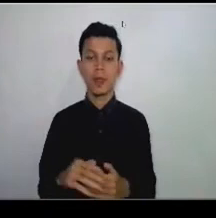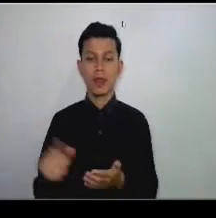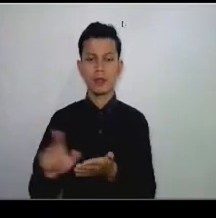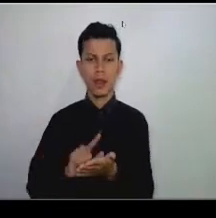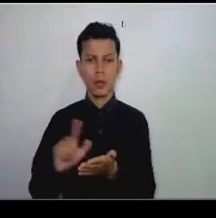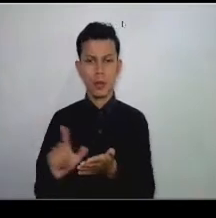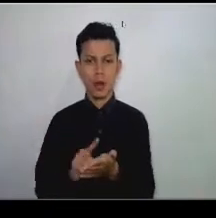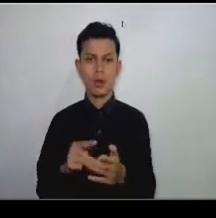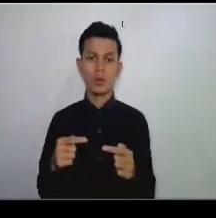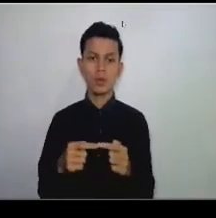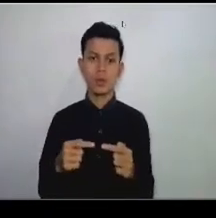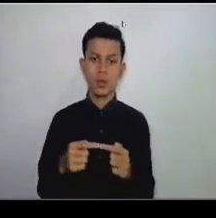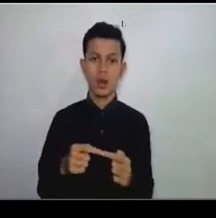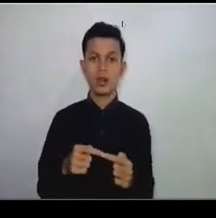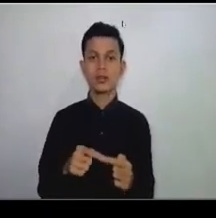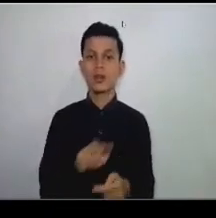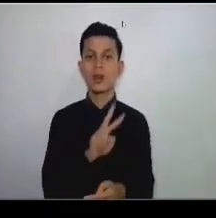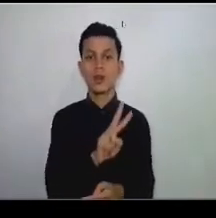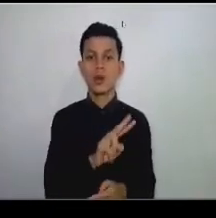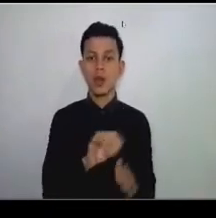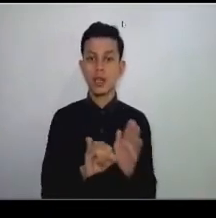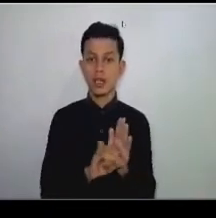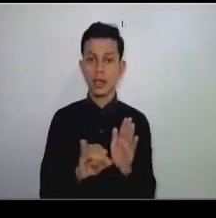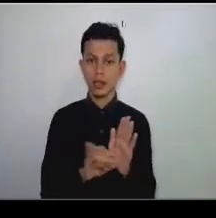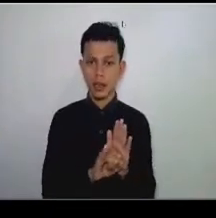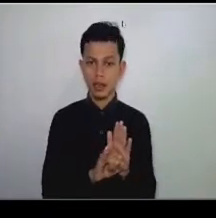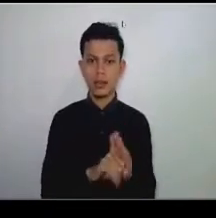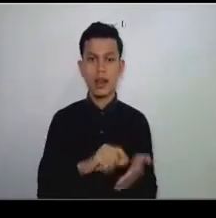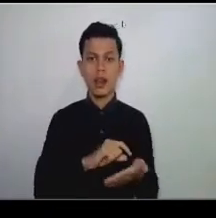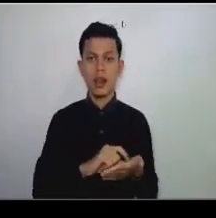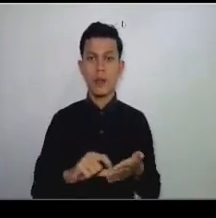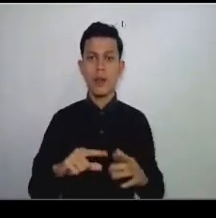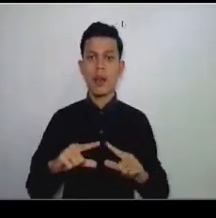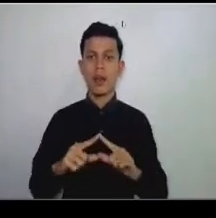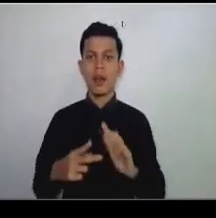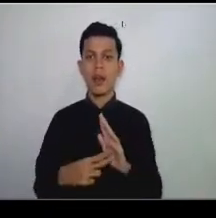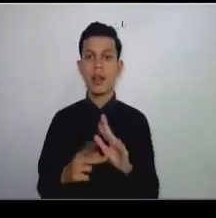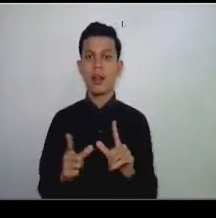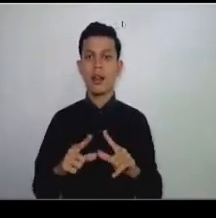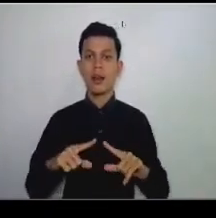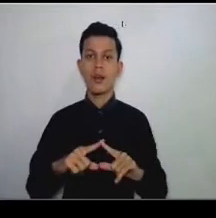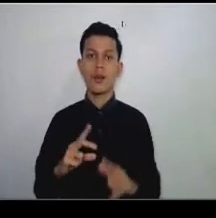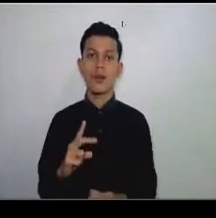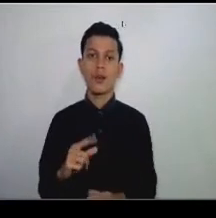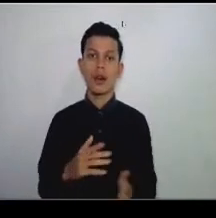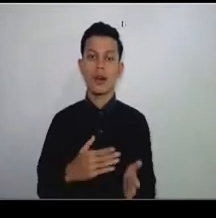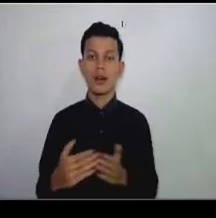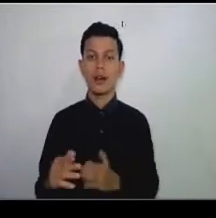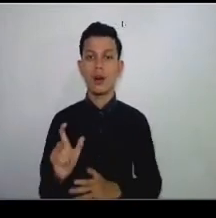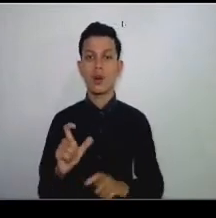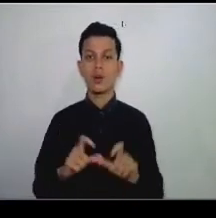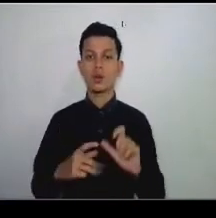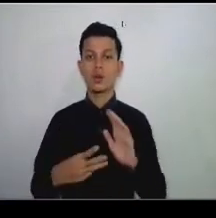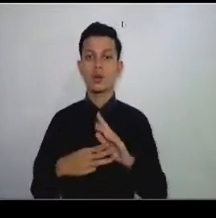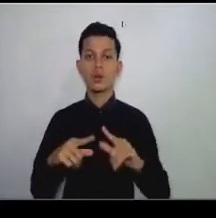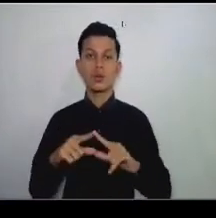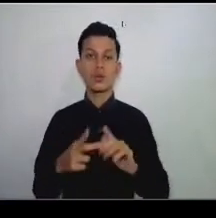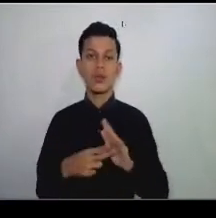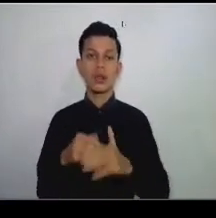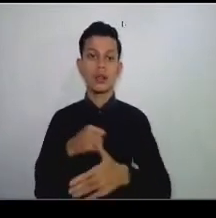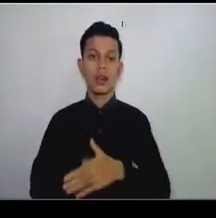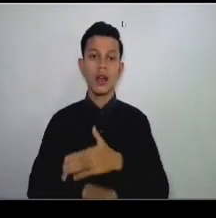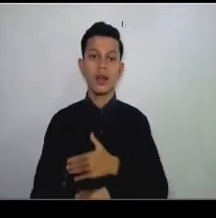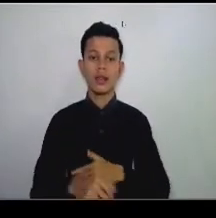terhadap dua identitas terlapor nama Anwar Utsman tempat tanggal lahir Bima 31